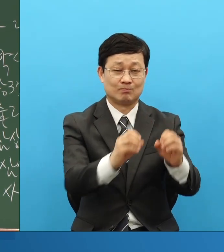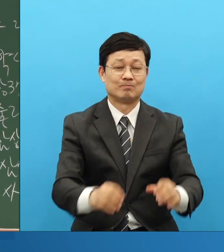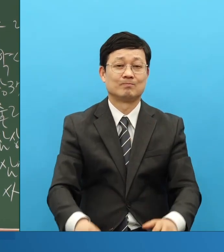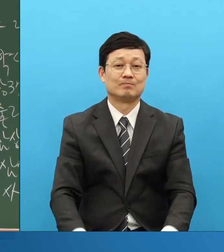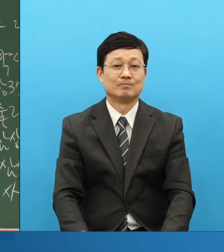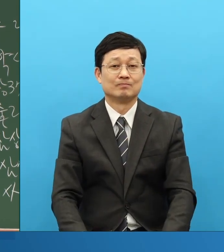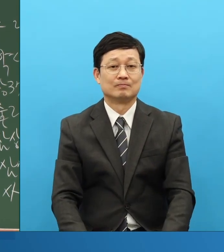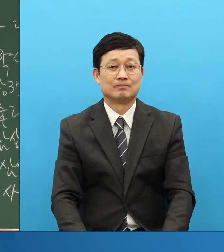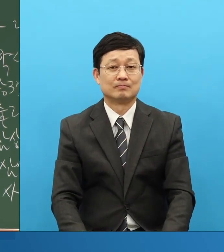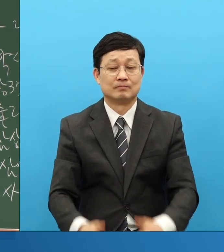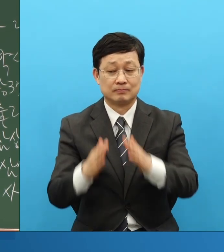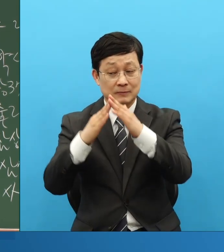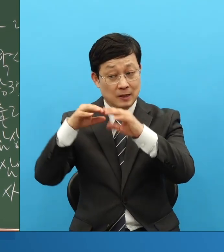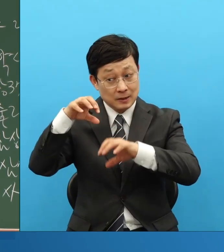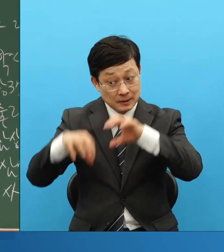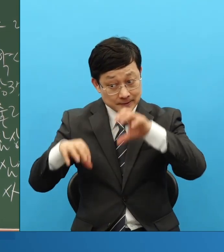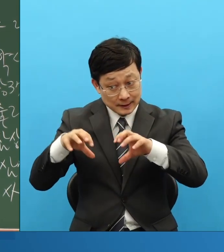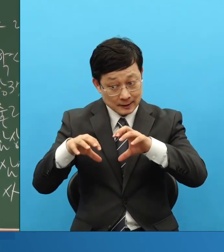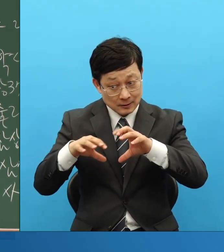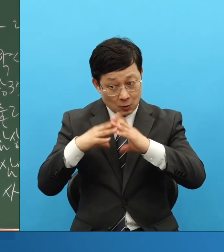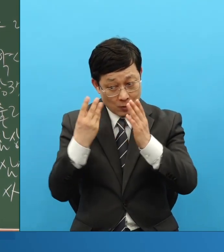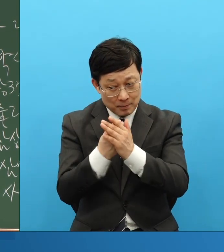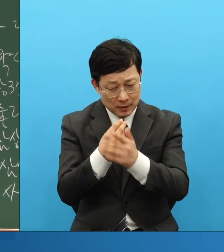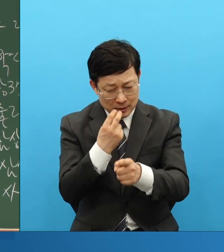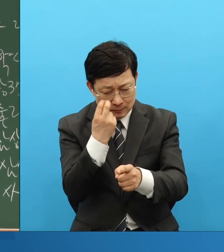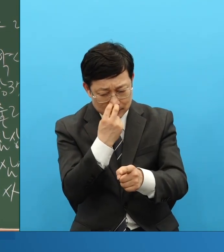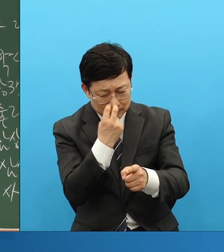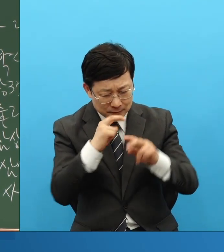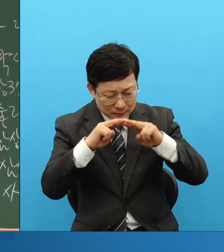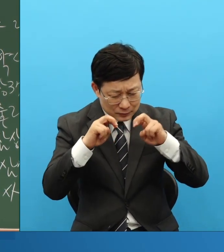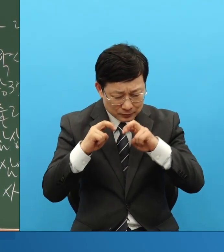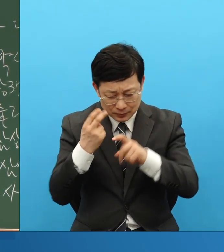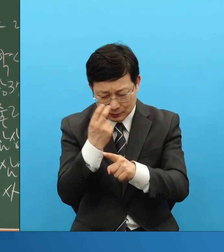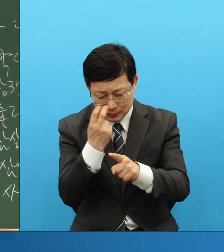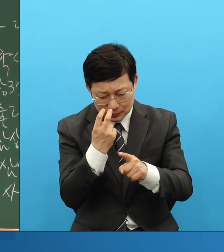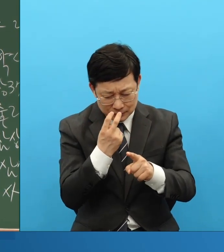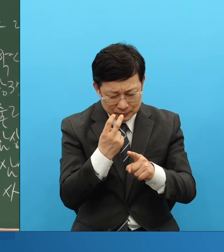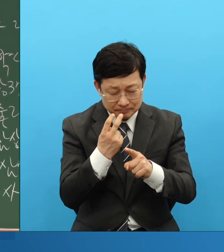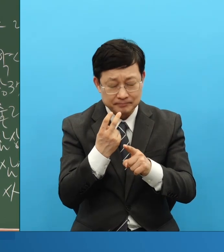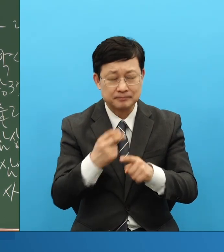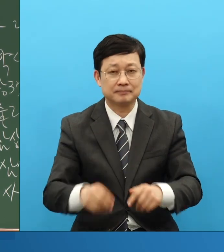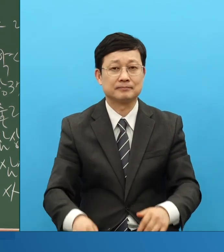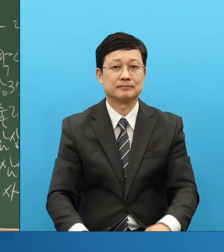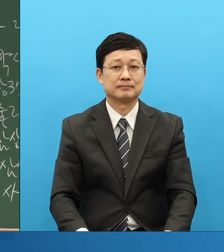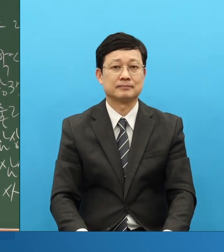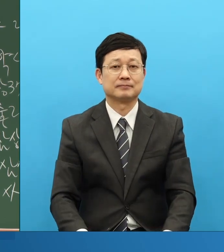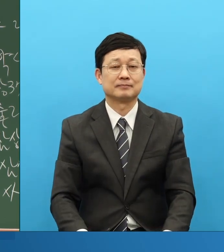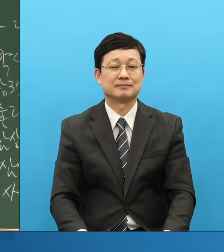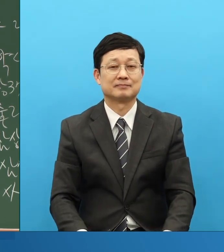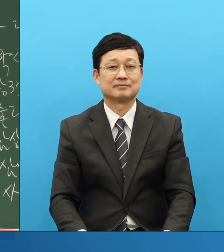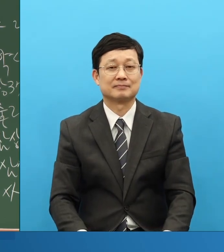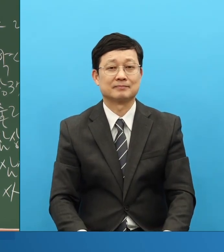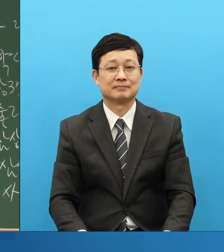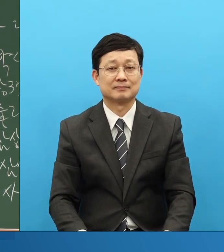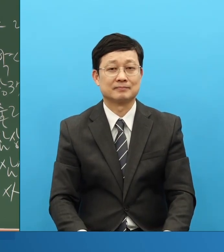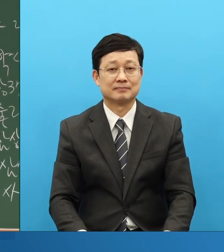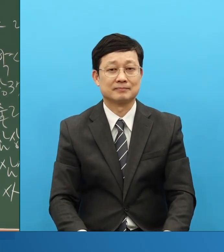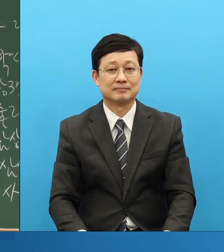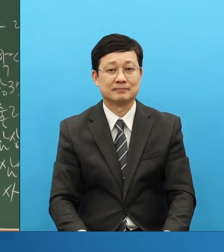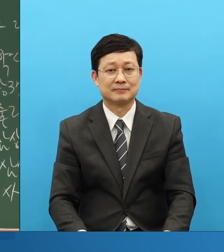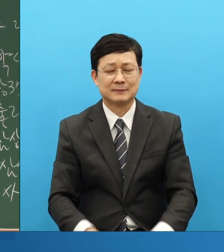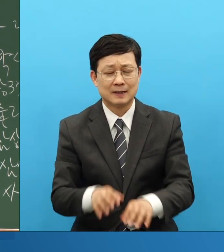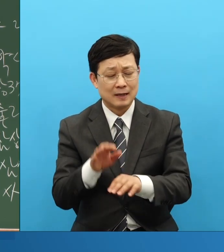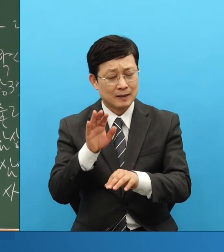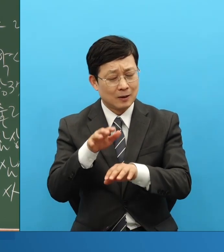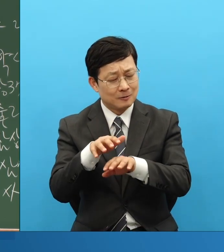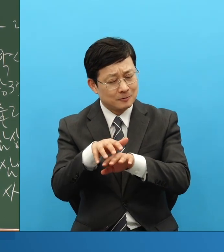message 현장 완벽하게 분석하는 거예요. and completely analyze the field. 그리고 뭡니까? And what else? 그날 어떤 시스템으로 할